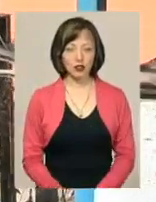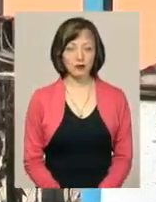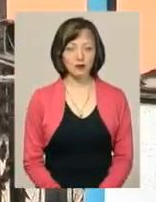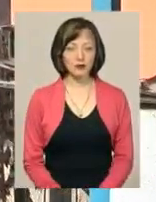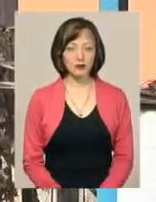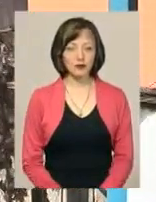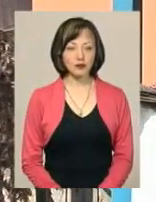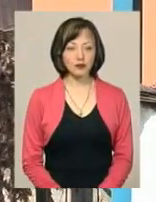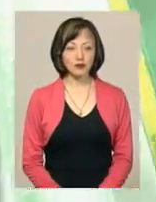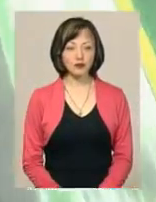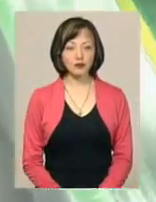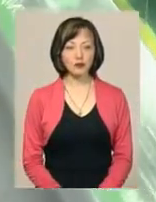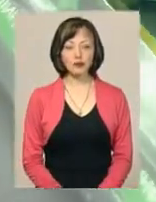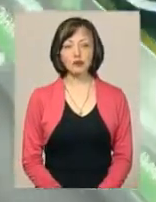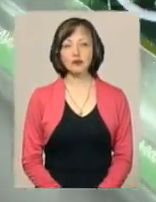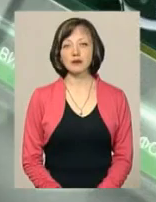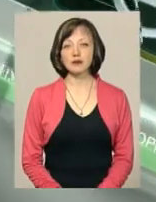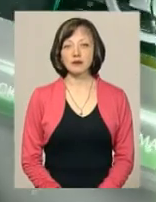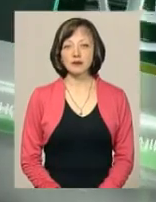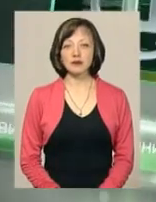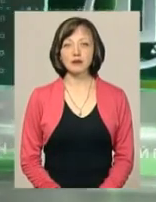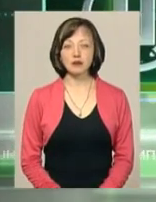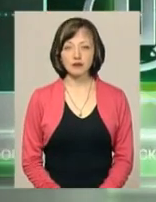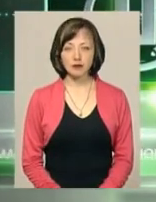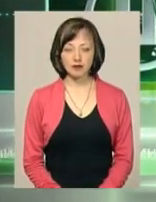Мовчан, новини Поділля-Центр.